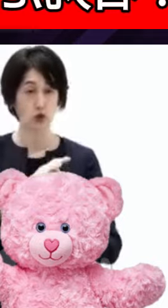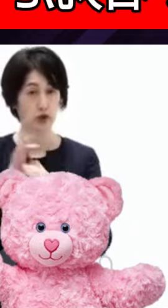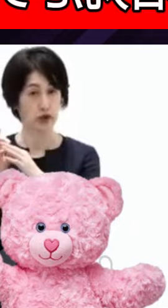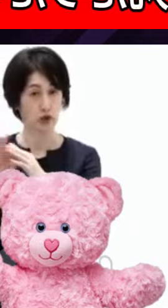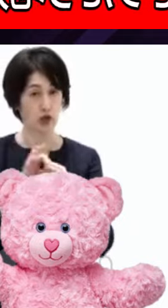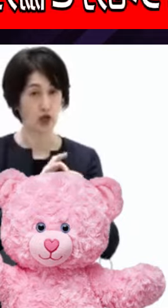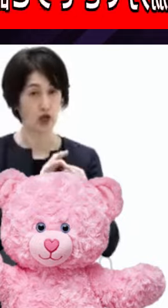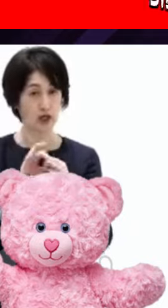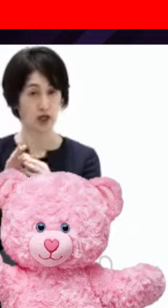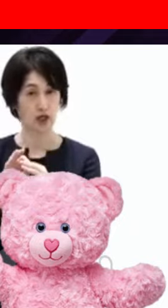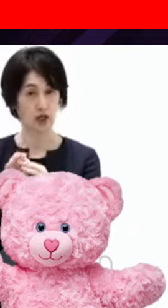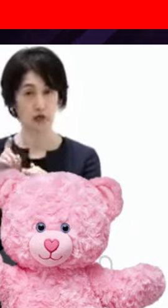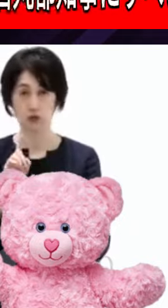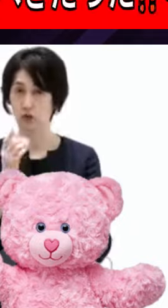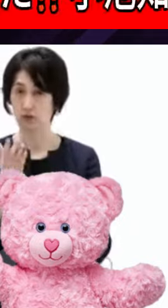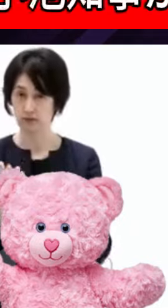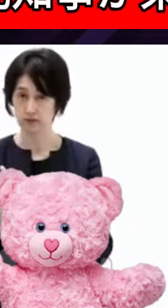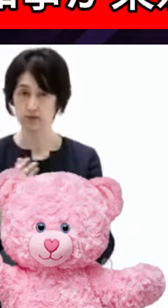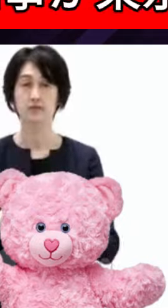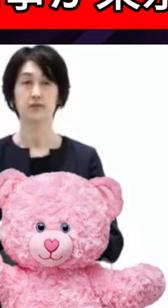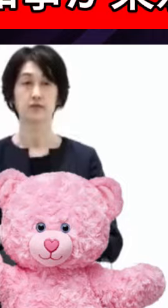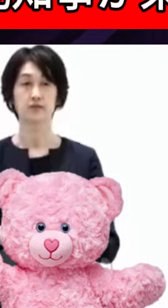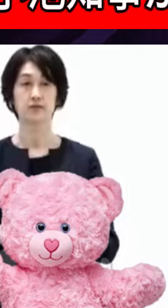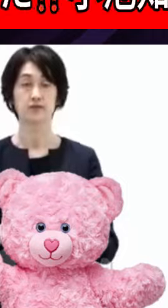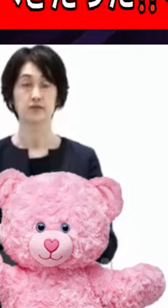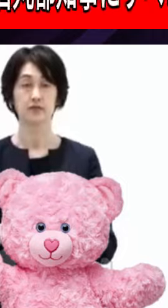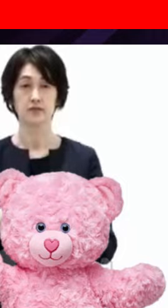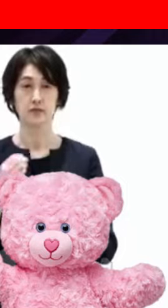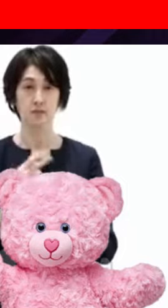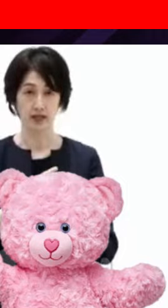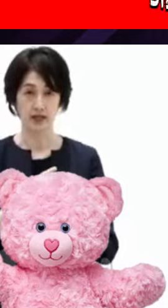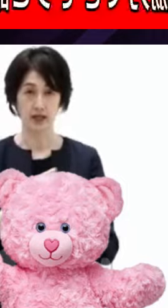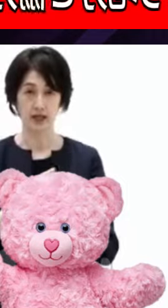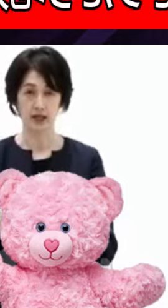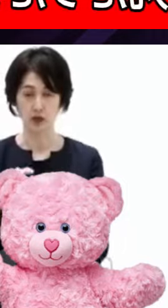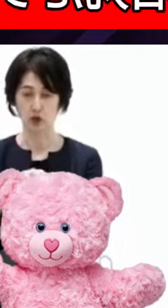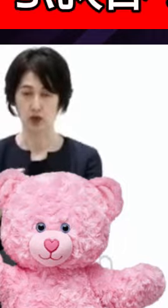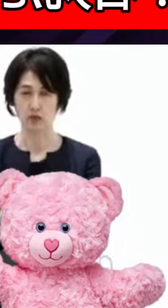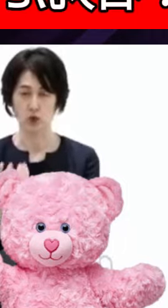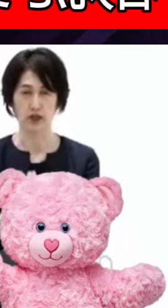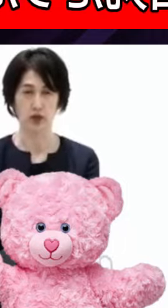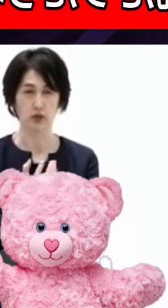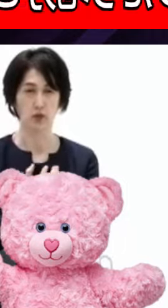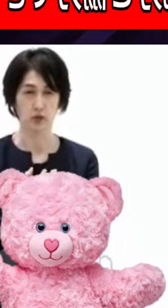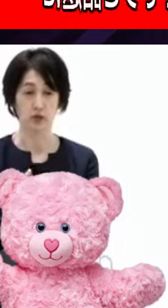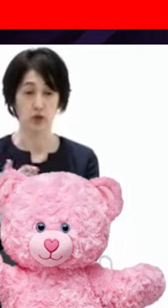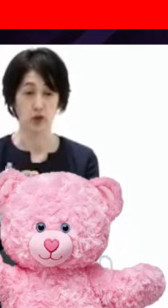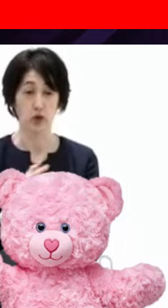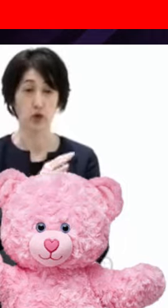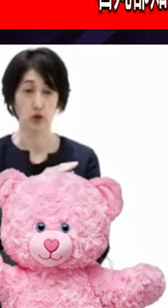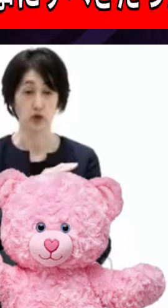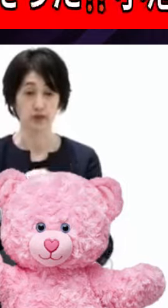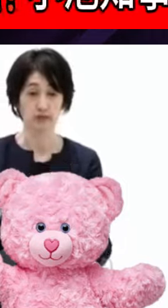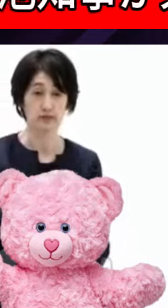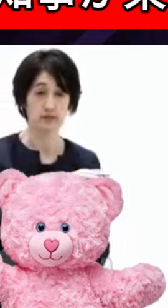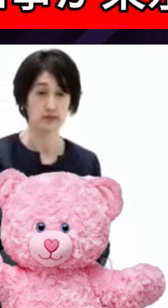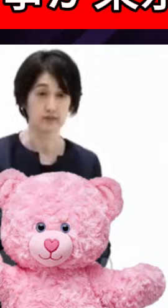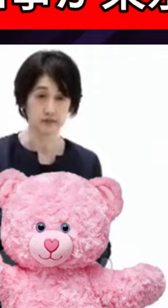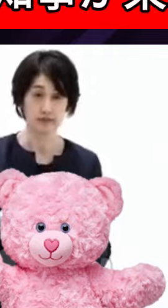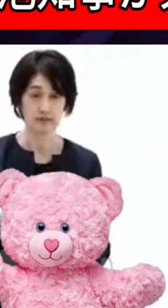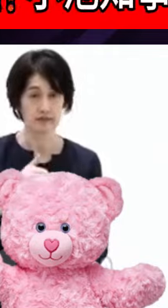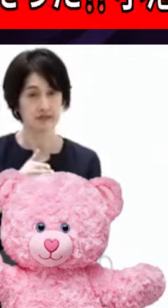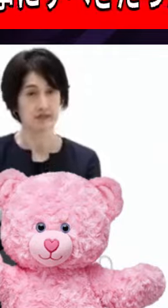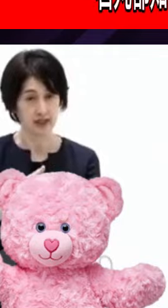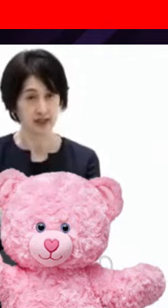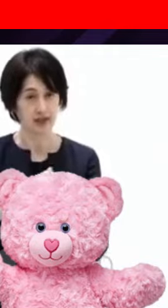と思うんですけれども、そのあたりどのように考えるか、またこうした状況を受けて職員に向けた働きかけや防止策というのがあれば教え